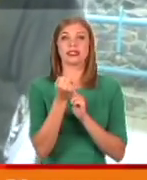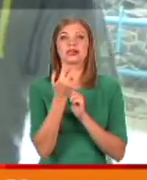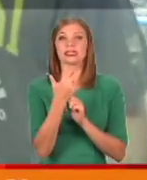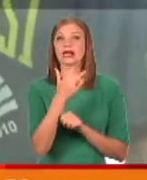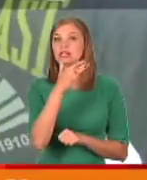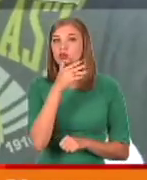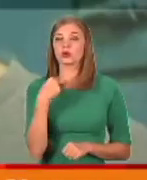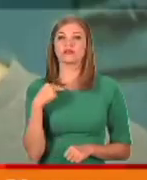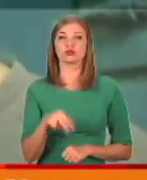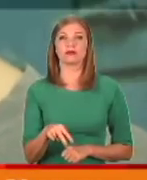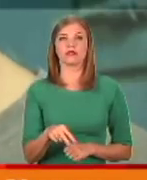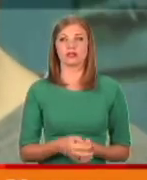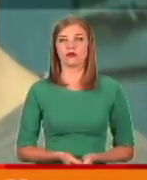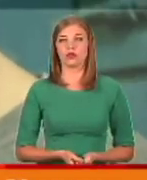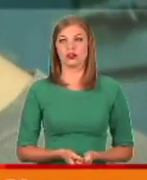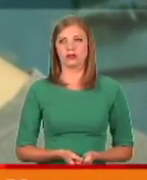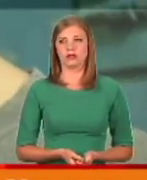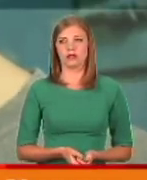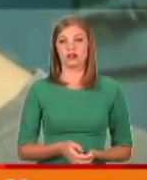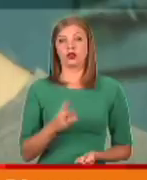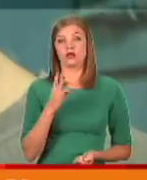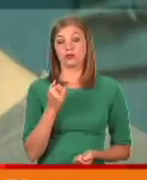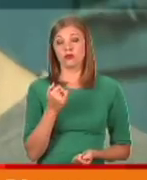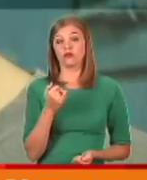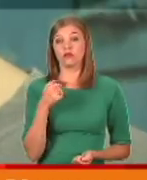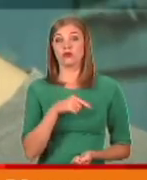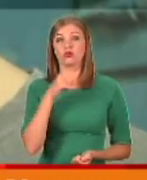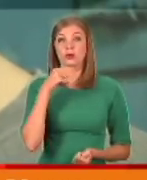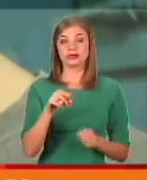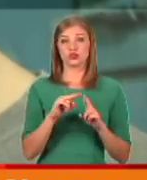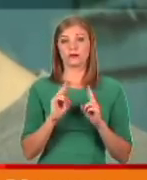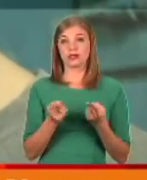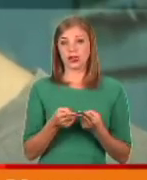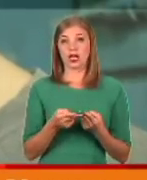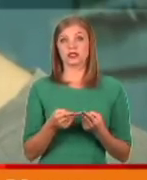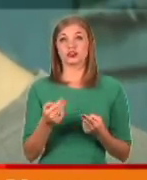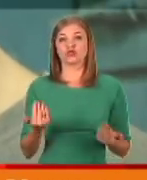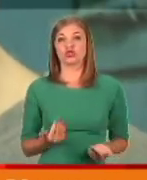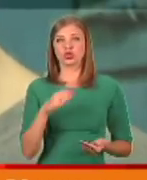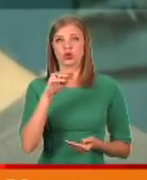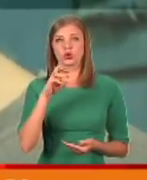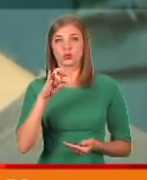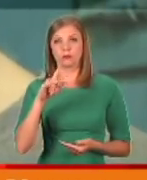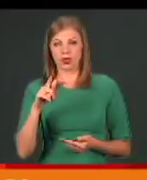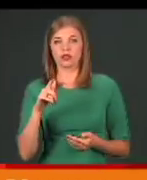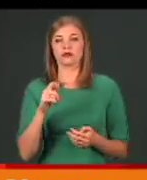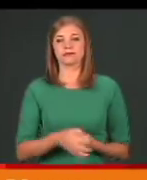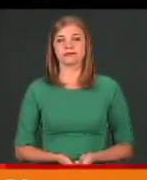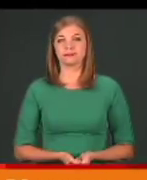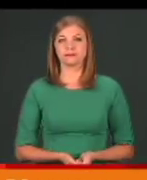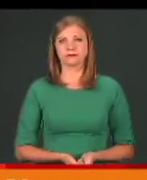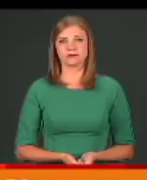13 років позбавлення волі. Доронін Олег Сергійович, громадянин Російської Федерації, житель Тюменської області, міста Нижневартовськ.